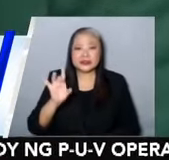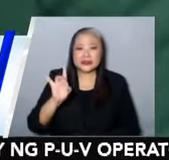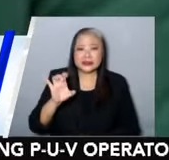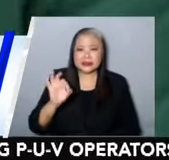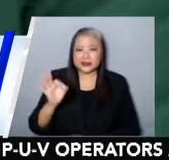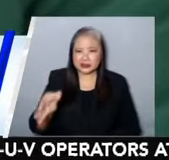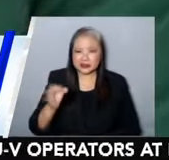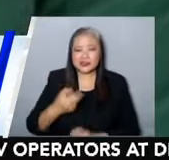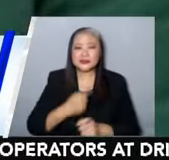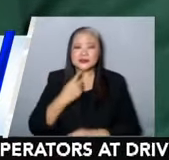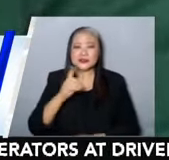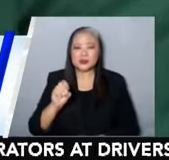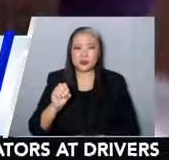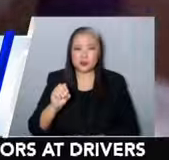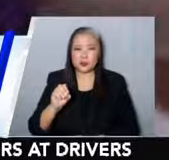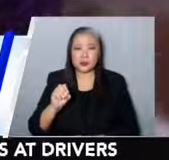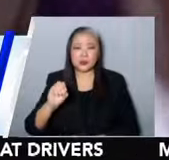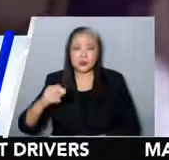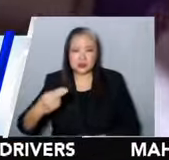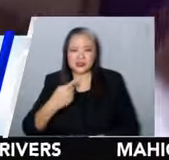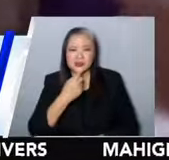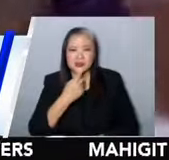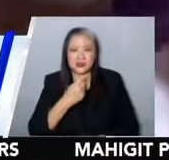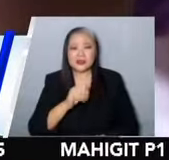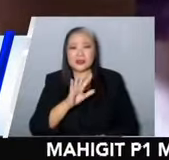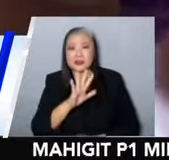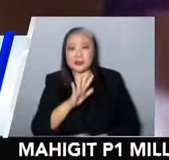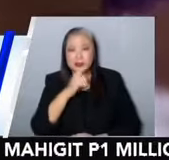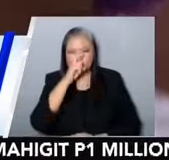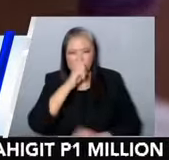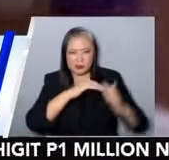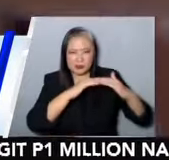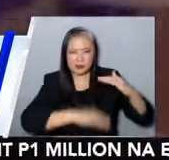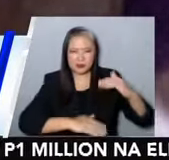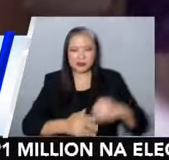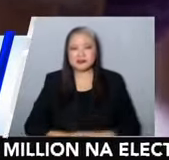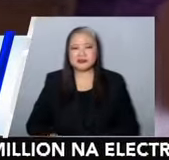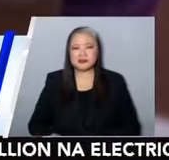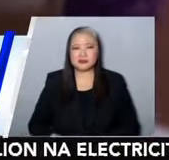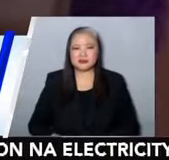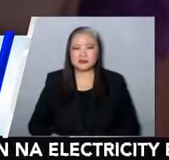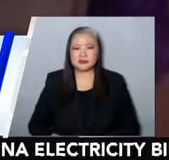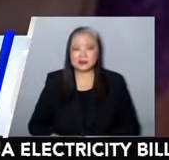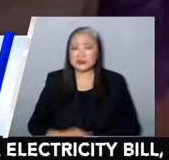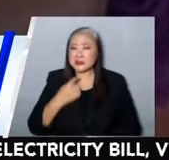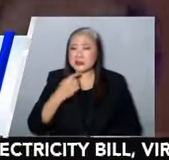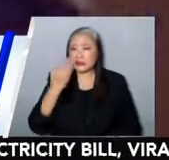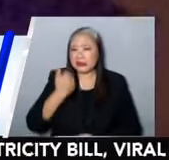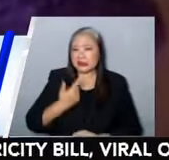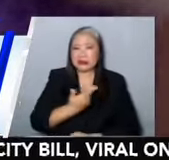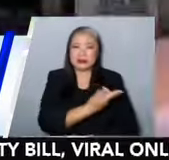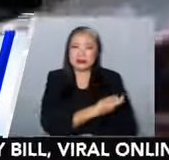edad 5 pababa. Pangamba ng DOH, maaaring magkaroon ng kakulangan sa bakuna kontra pertussis sa susunod